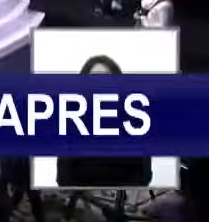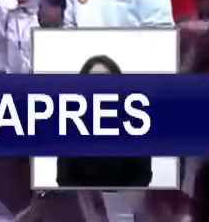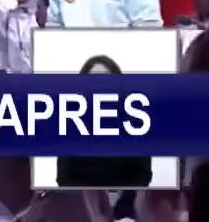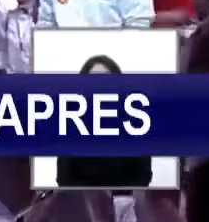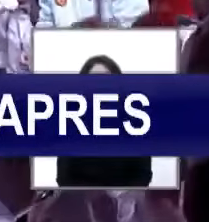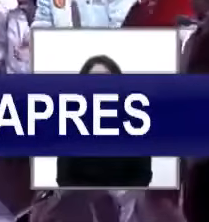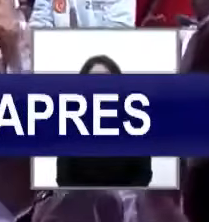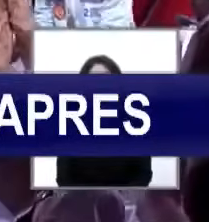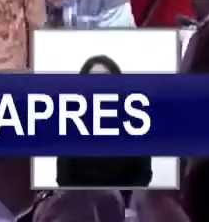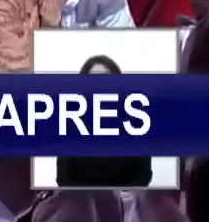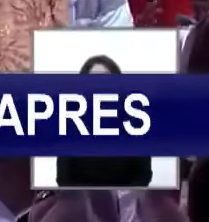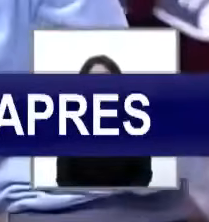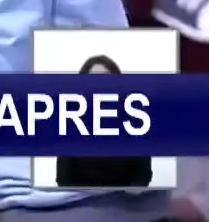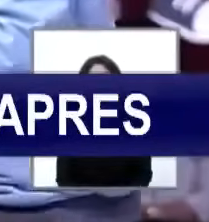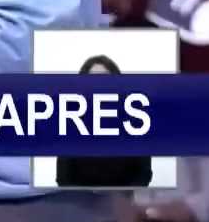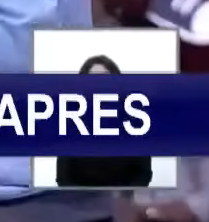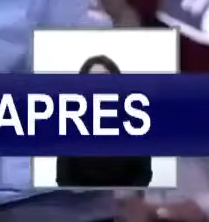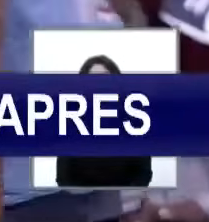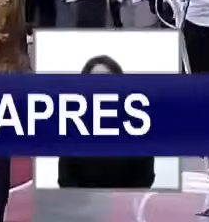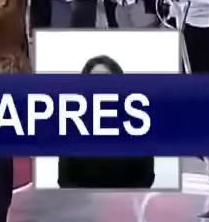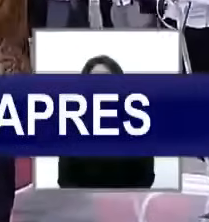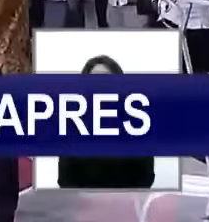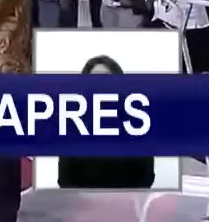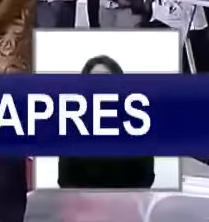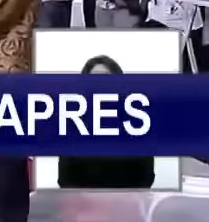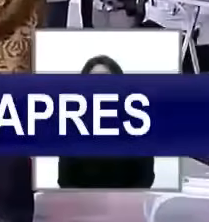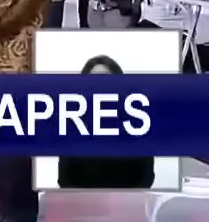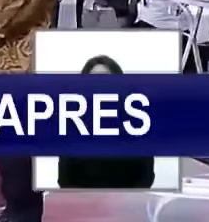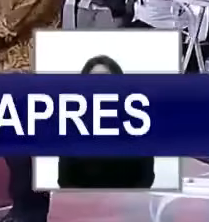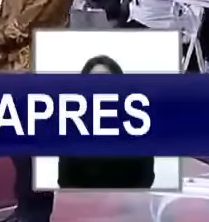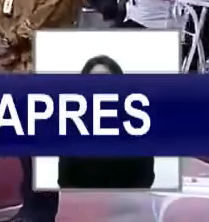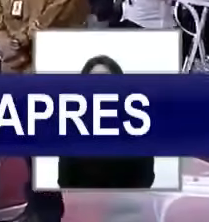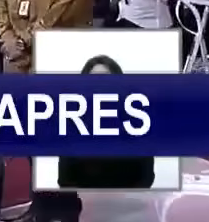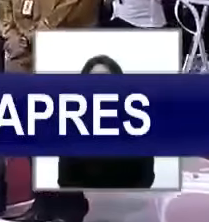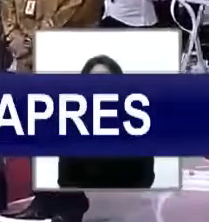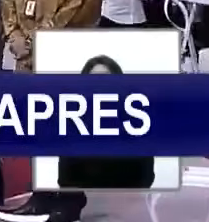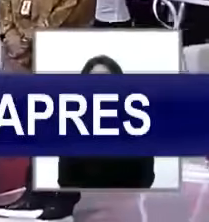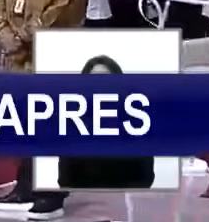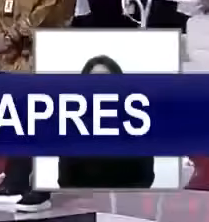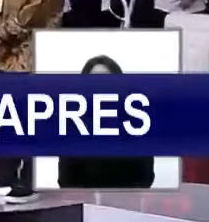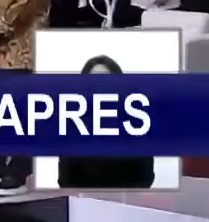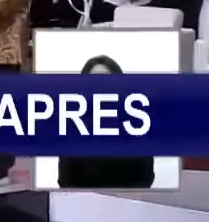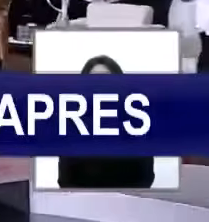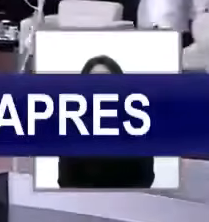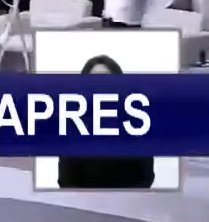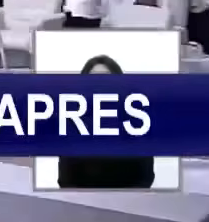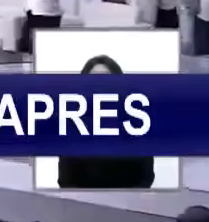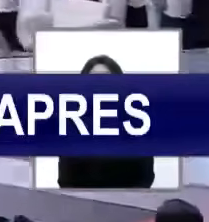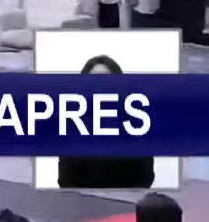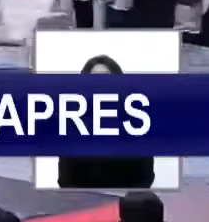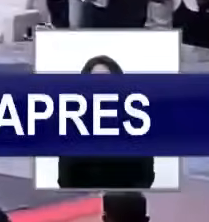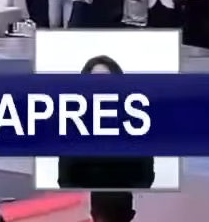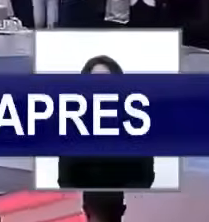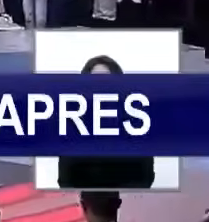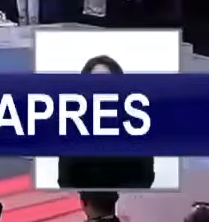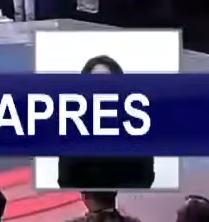berlangsung antar calon presiden pada 4 Februari 2024 tema Debat Capres terakhir adalah kesejahteraan